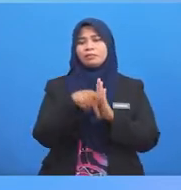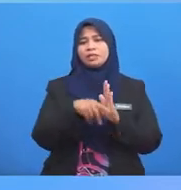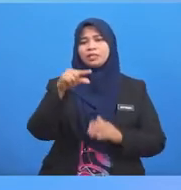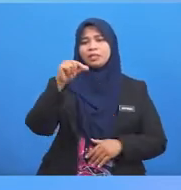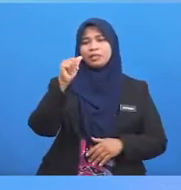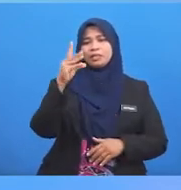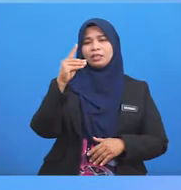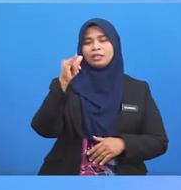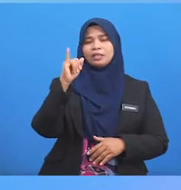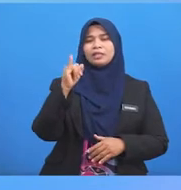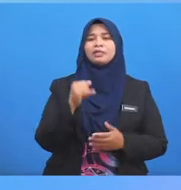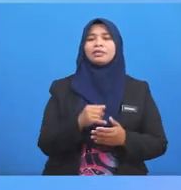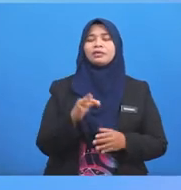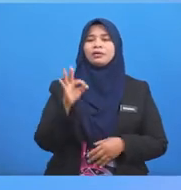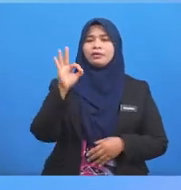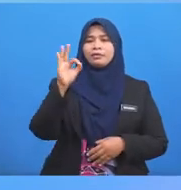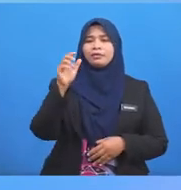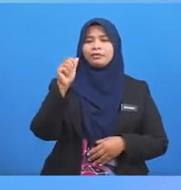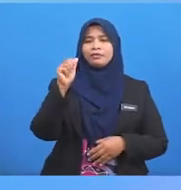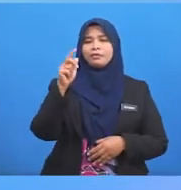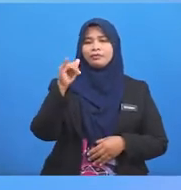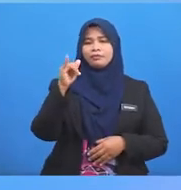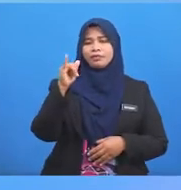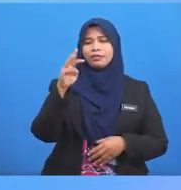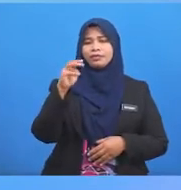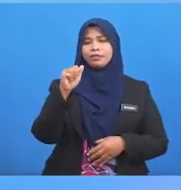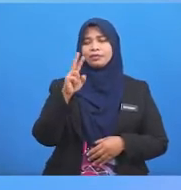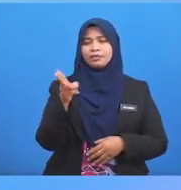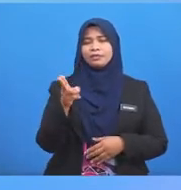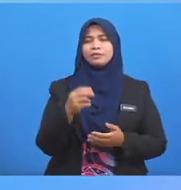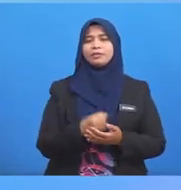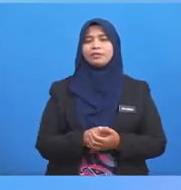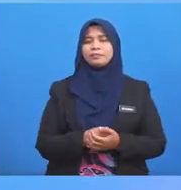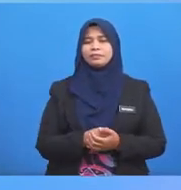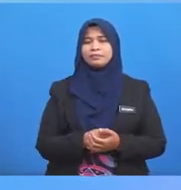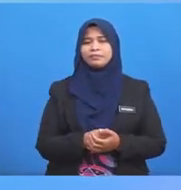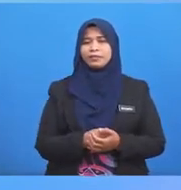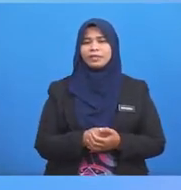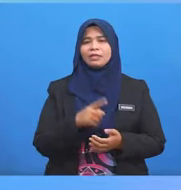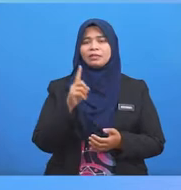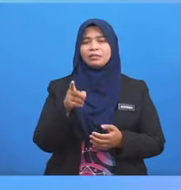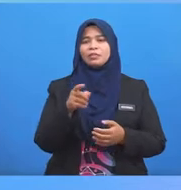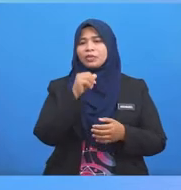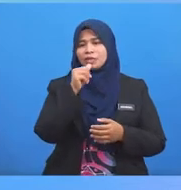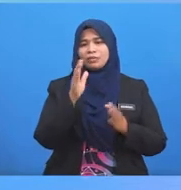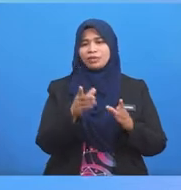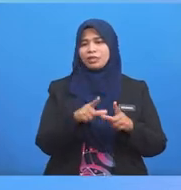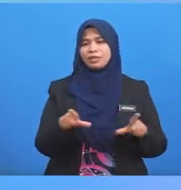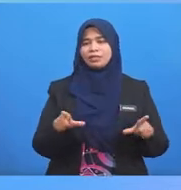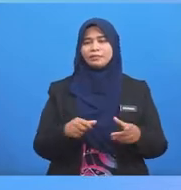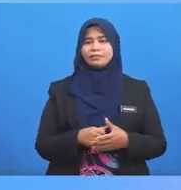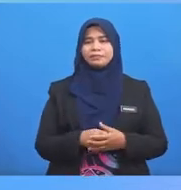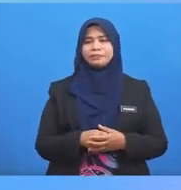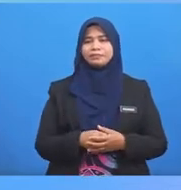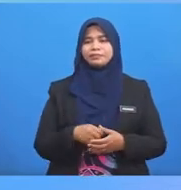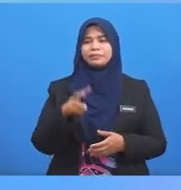Maksudnya, Fatimah sebagai pemilik gelang emas itu yang membuat pinjaman, bukannya orang lain.